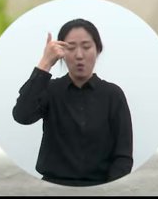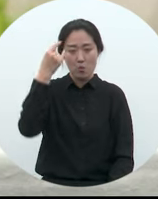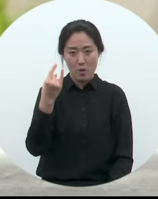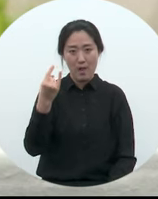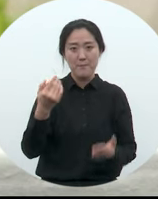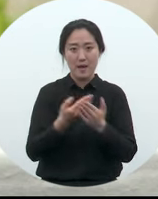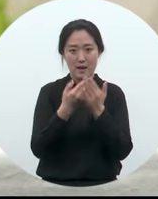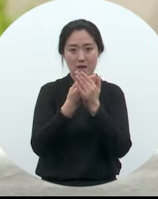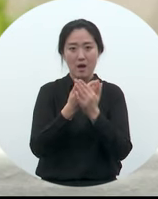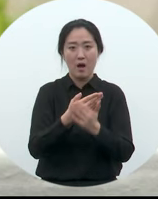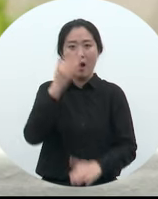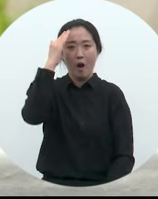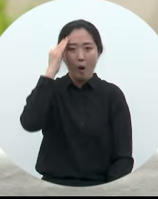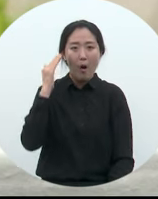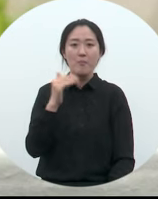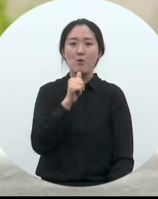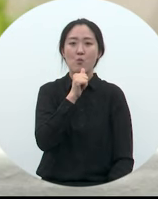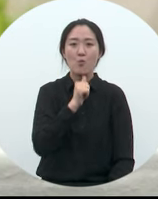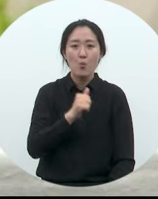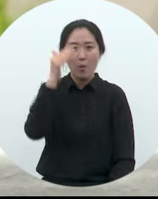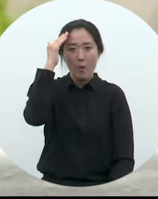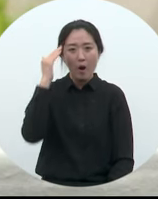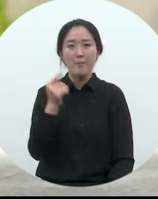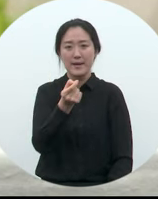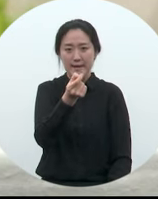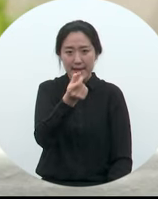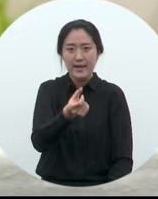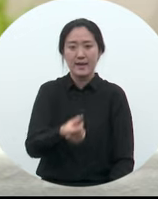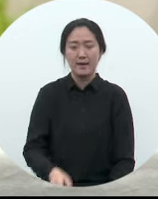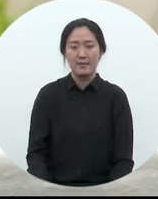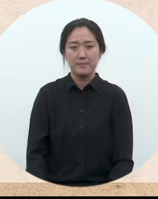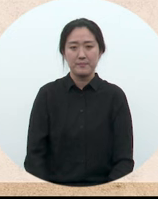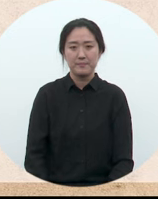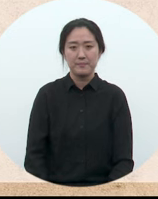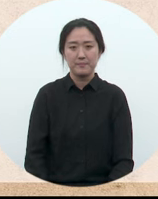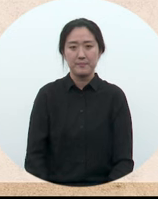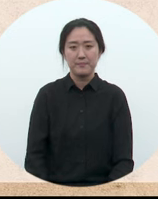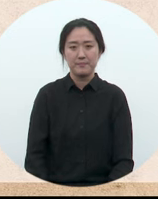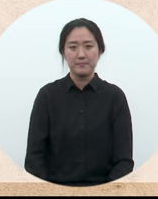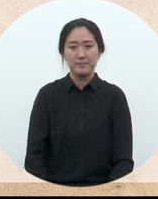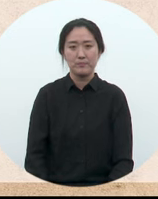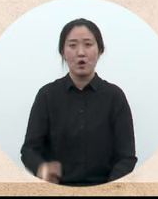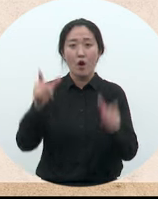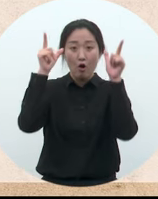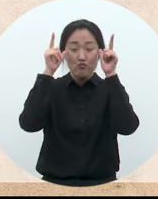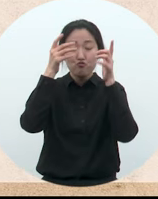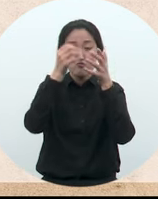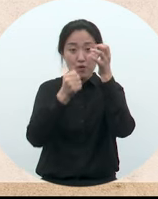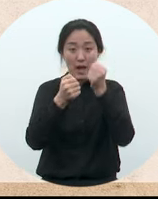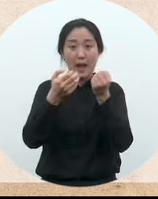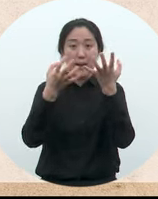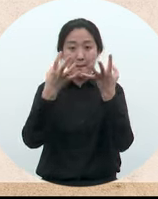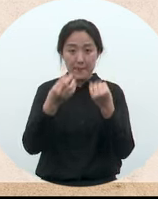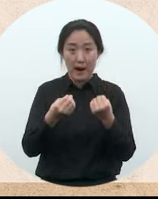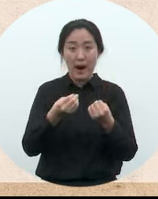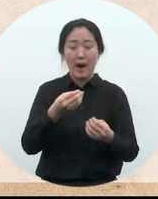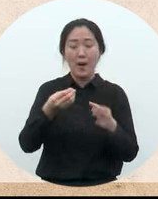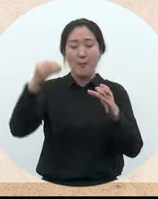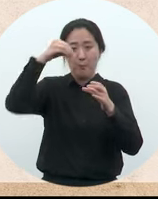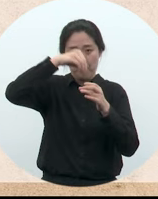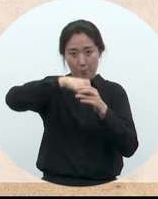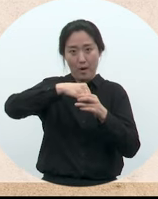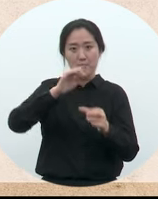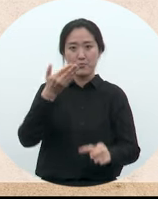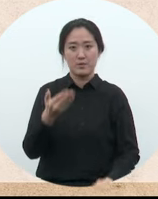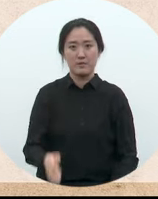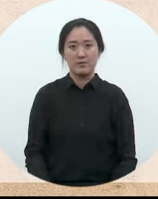성장 그리고 두뇌 발육에 좋은 것이 검은 콩, 검은 깨입니다. 이 검은 콩이라고 하는 것은 제가 말씀드렸던 우유에